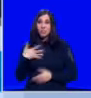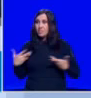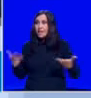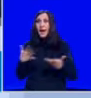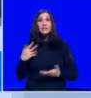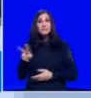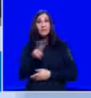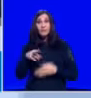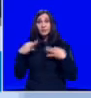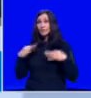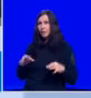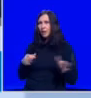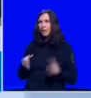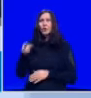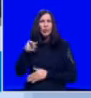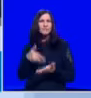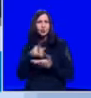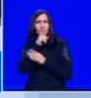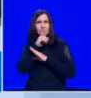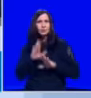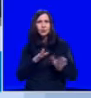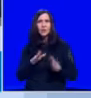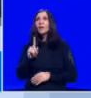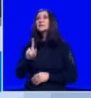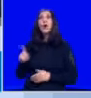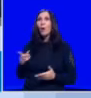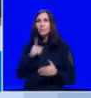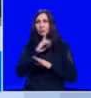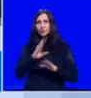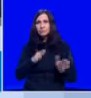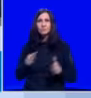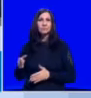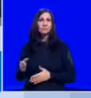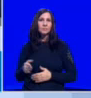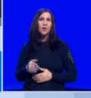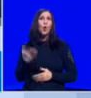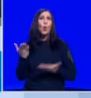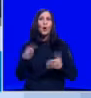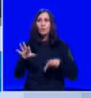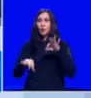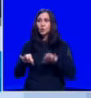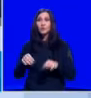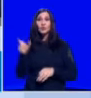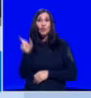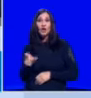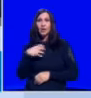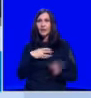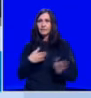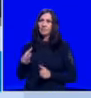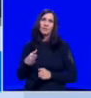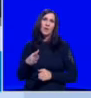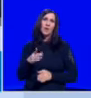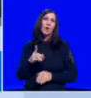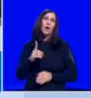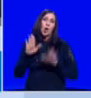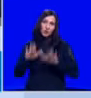освободени. И тогава защо си замълчахте, така за както направихте да и когато беше гласуван за човекът да си на ГЕРБ? Оставихме в крайна сметка